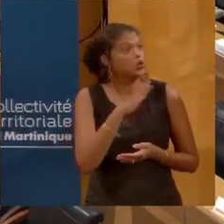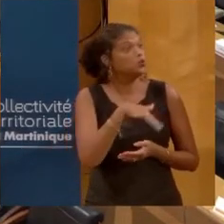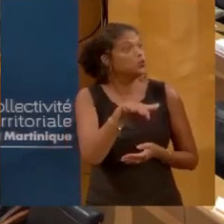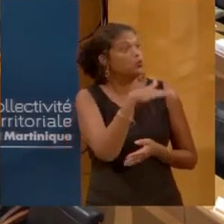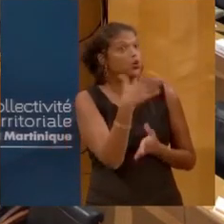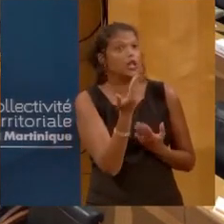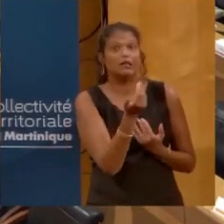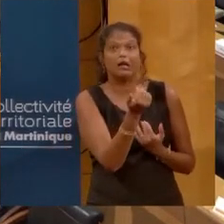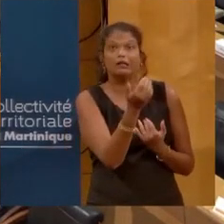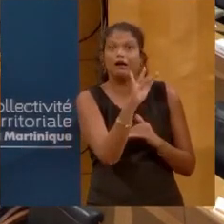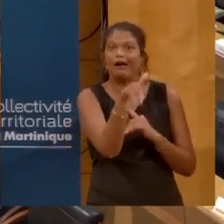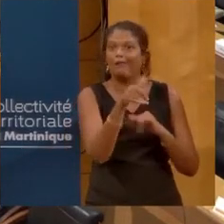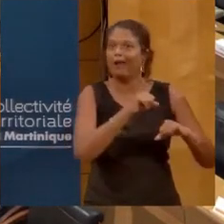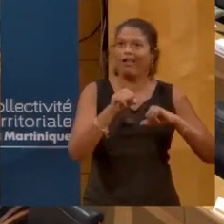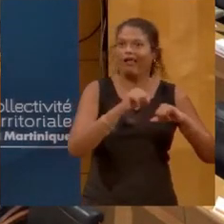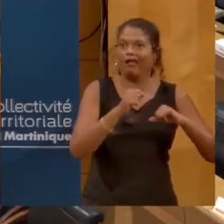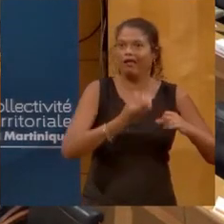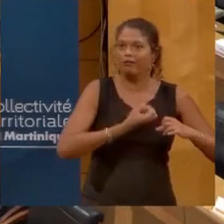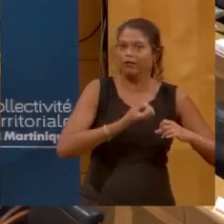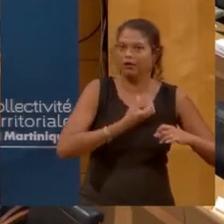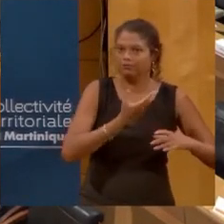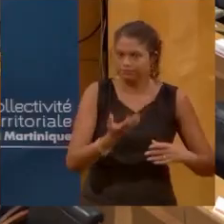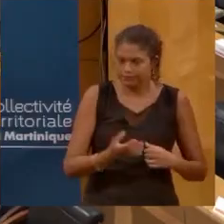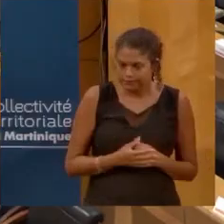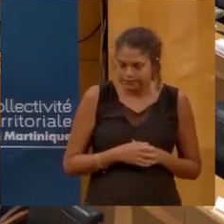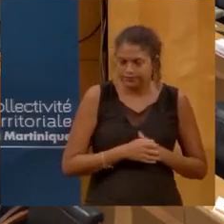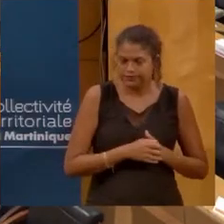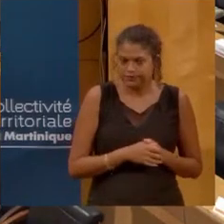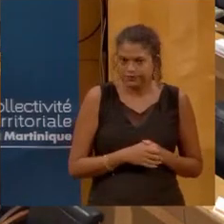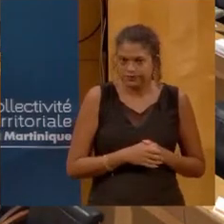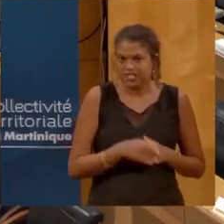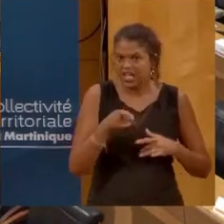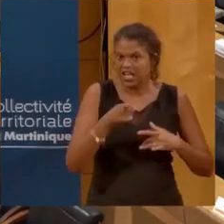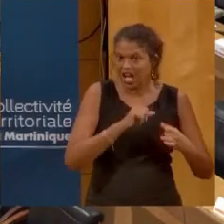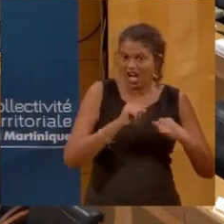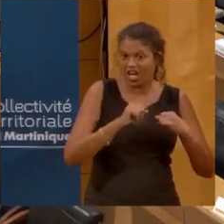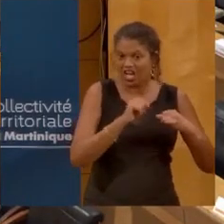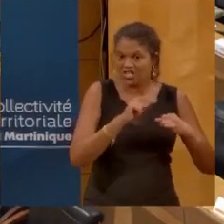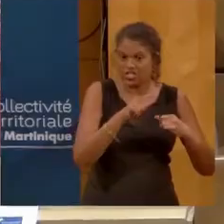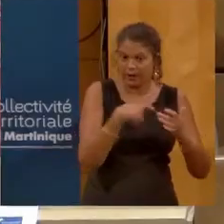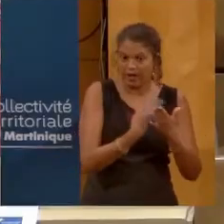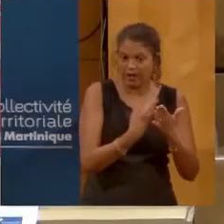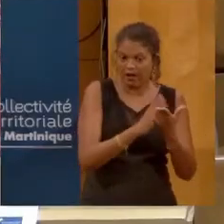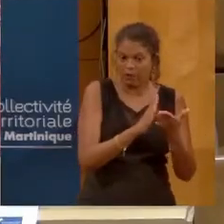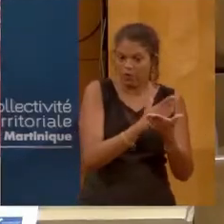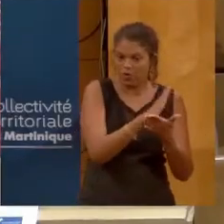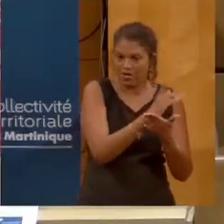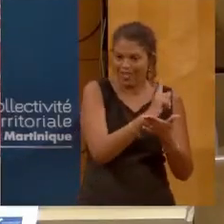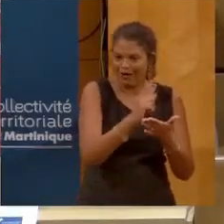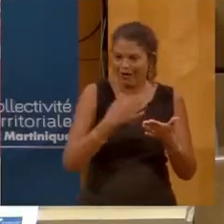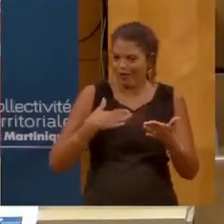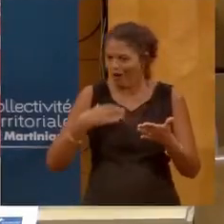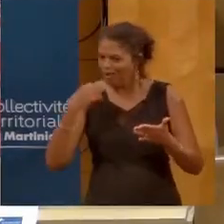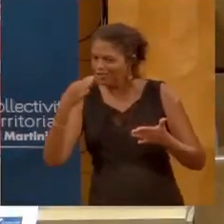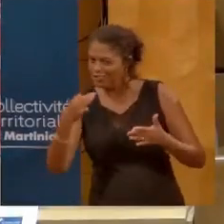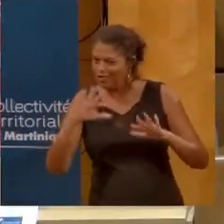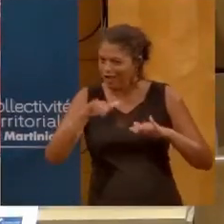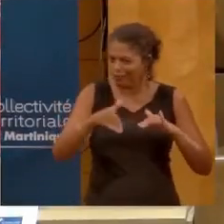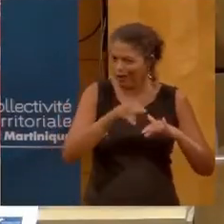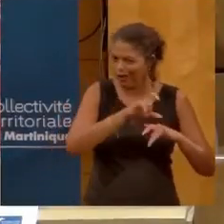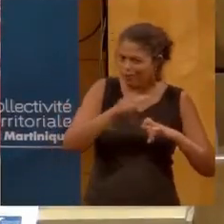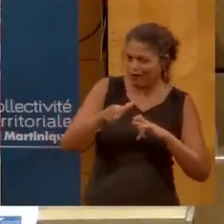pouvoir réagir. On ne réagit pas par rapport au projet présenté, mais on réagit par rapport à ce que je dis. Bon, mais c'est le